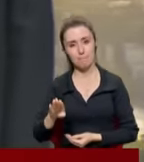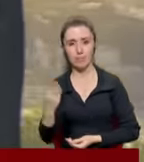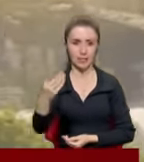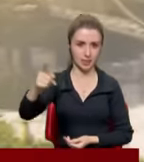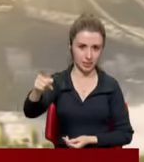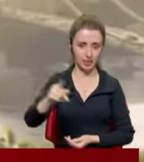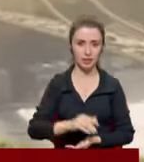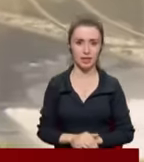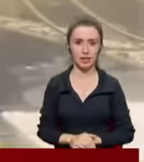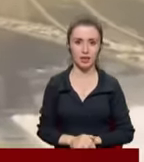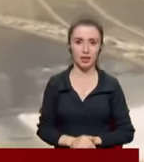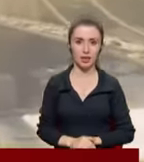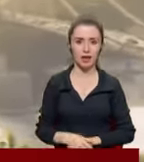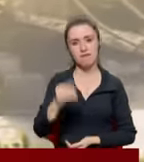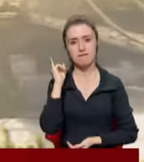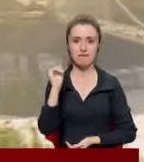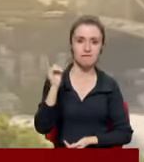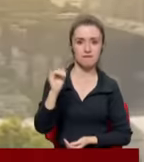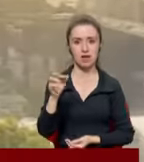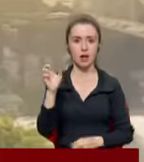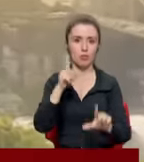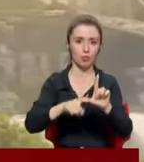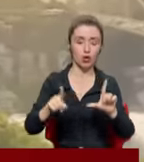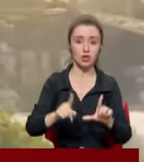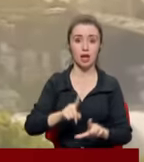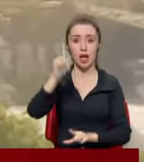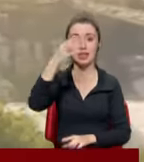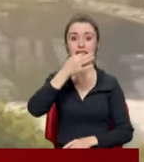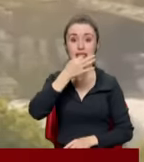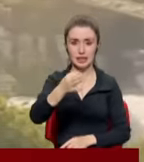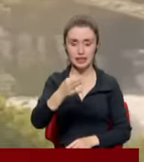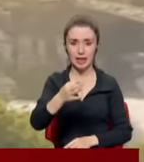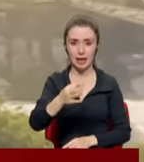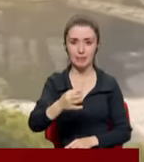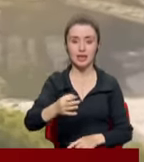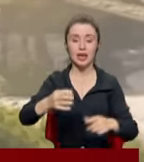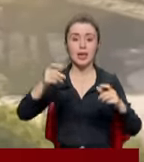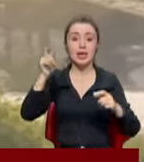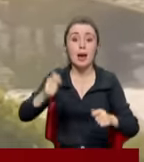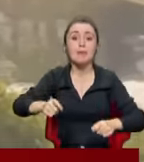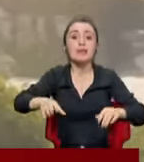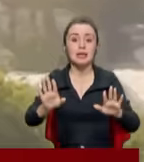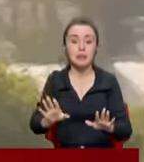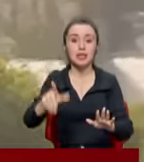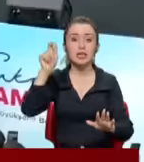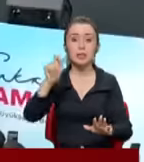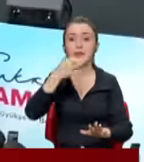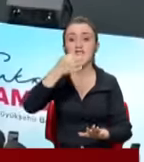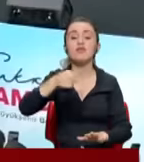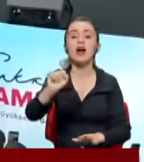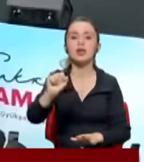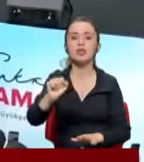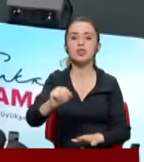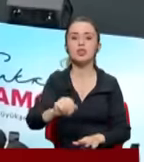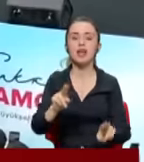tornistan felaket projesi Allah'ın izniyle yaptırmadık yaptırmayacağız